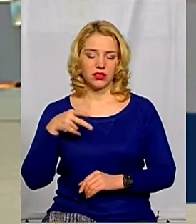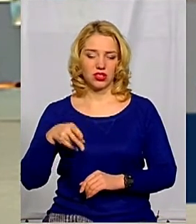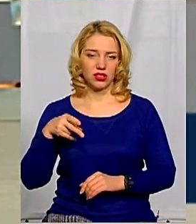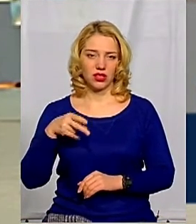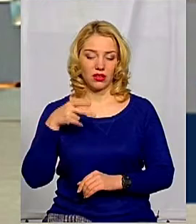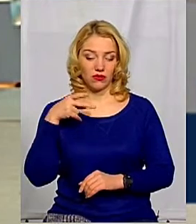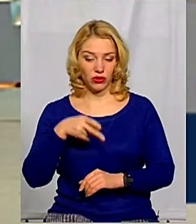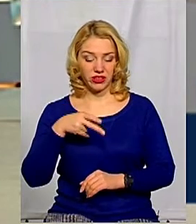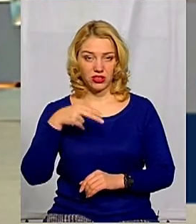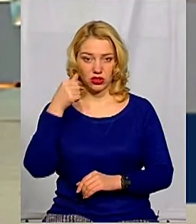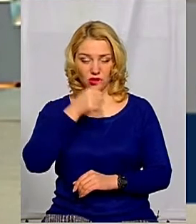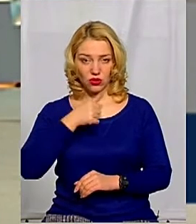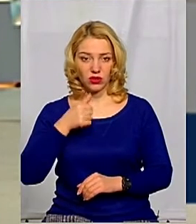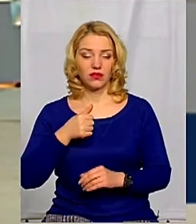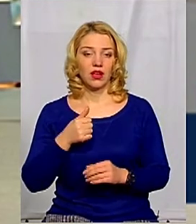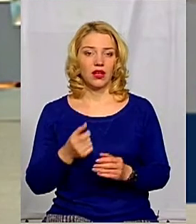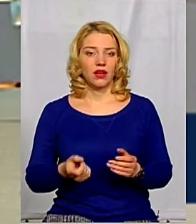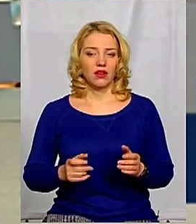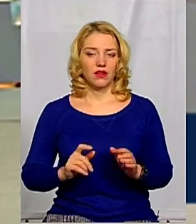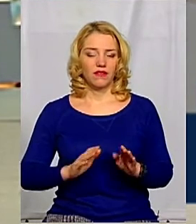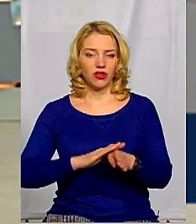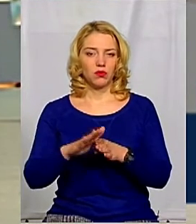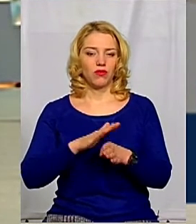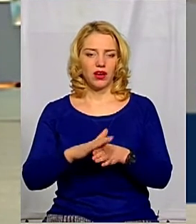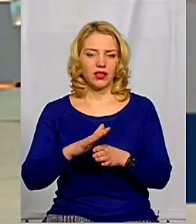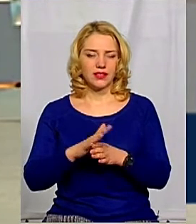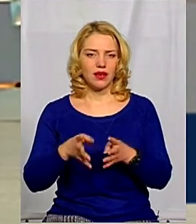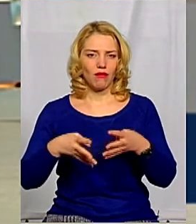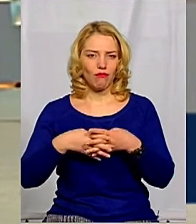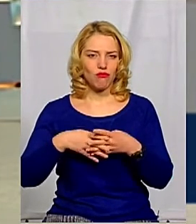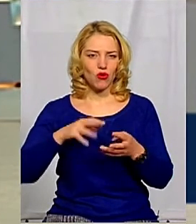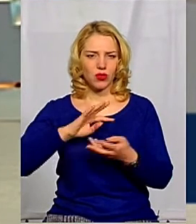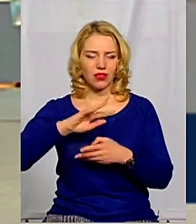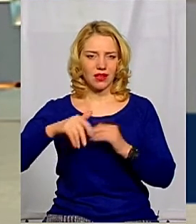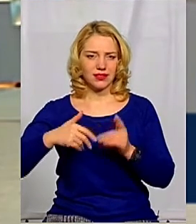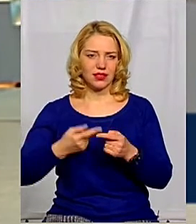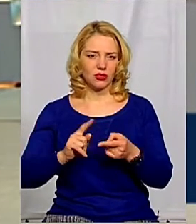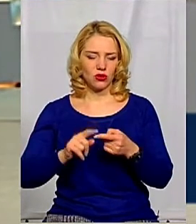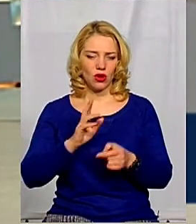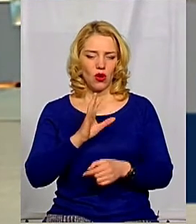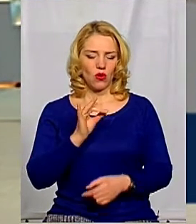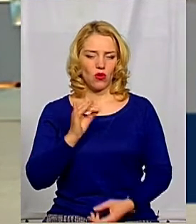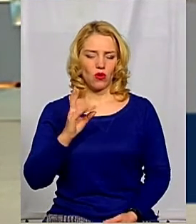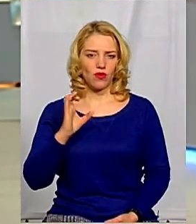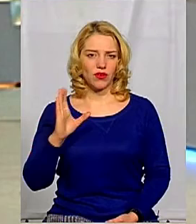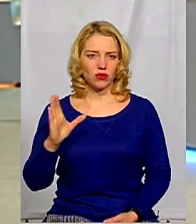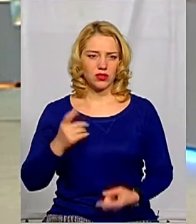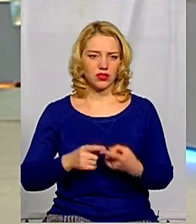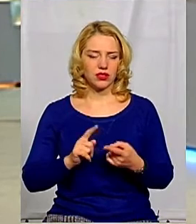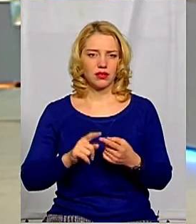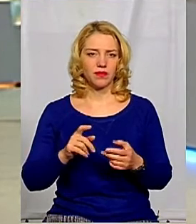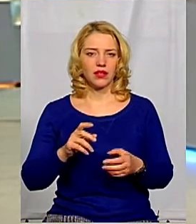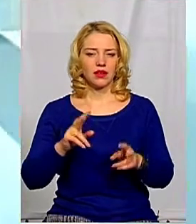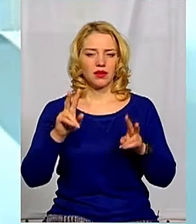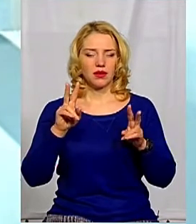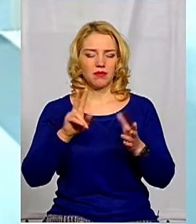років, відбувається мутація цих коронавірусів. І приклад тому – це є